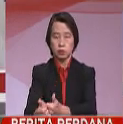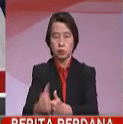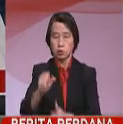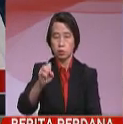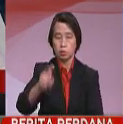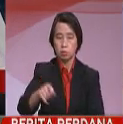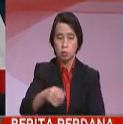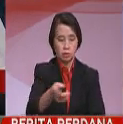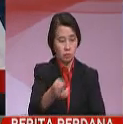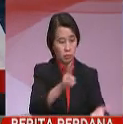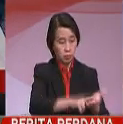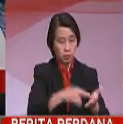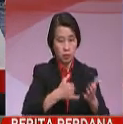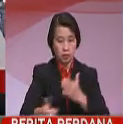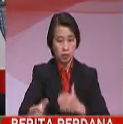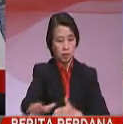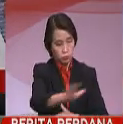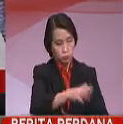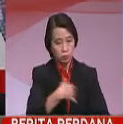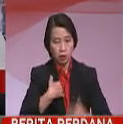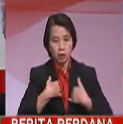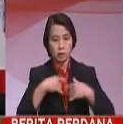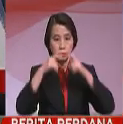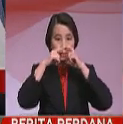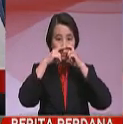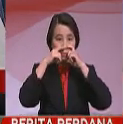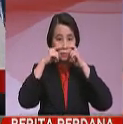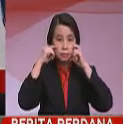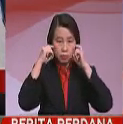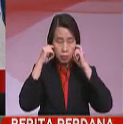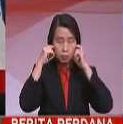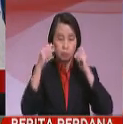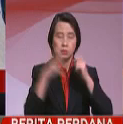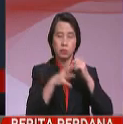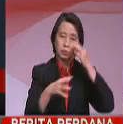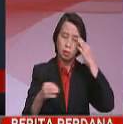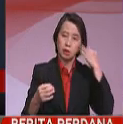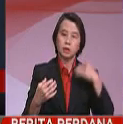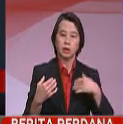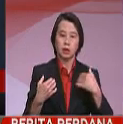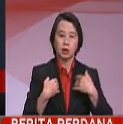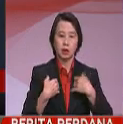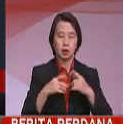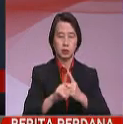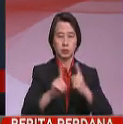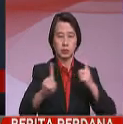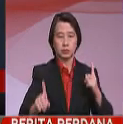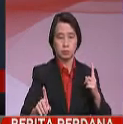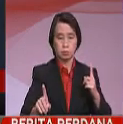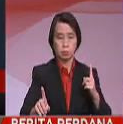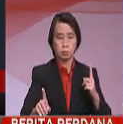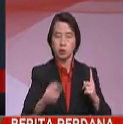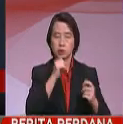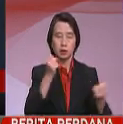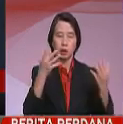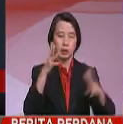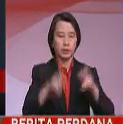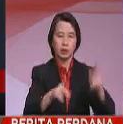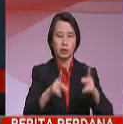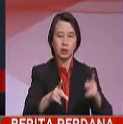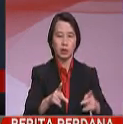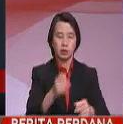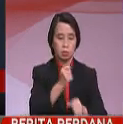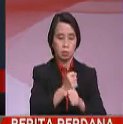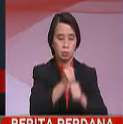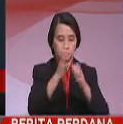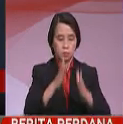masuk. Saya lihat semua orang pakai mask dan dalam konteks ini juga ada penjarakan sedikit, tidak ramai. Kru-kru kita